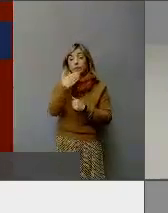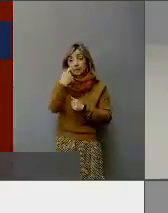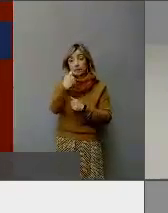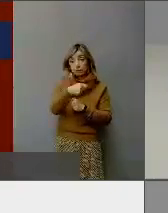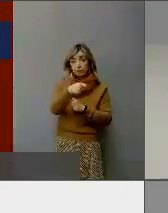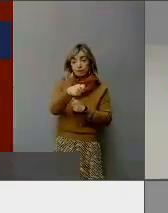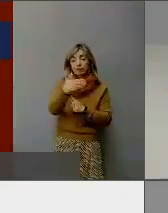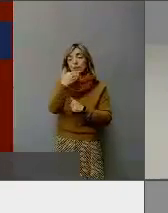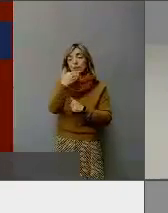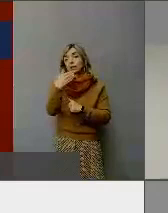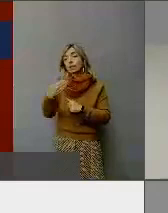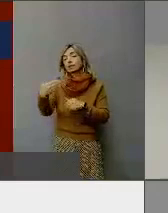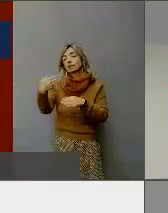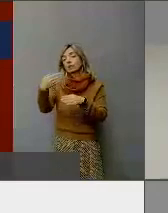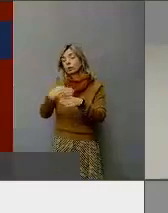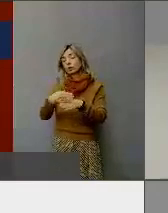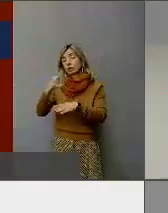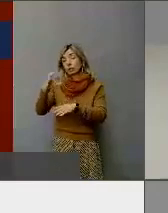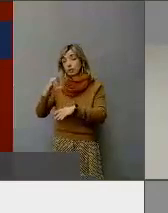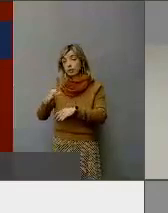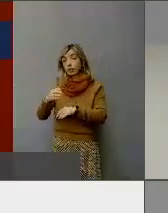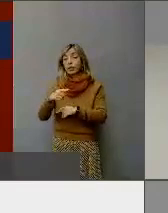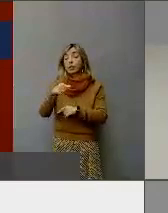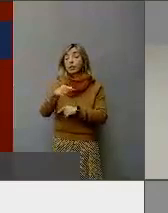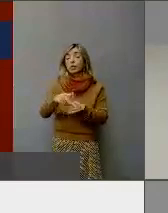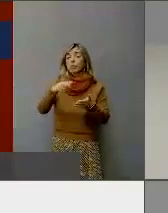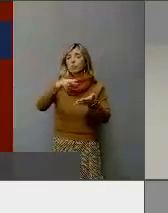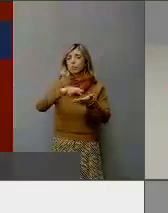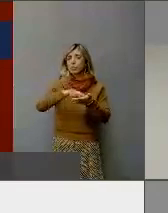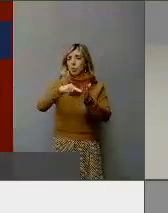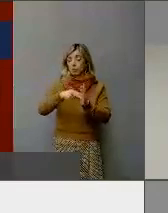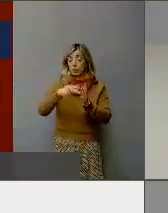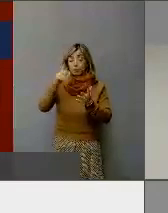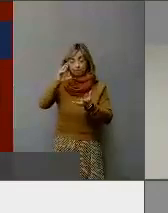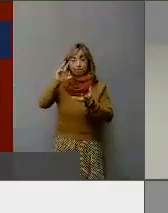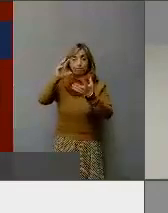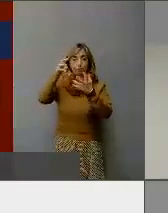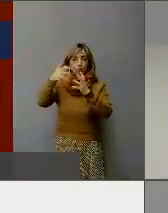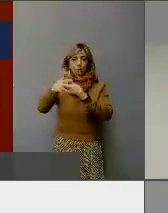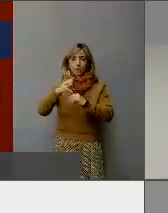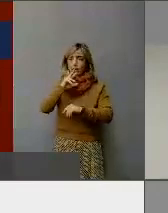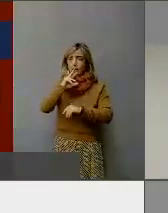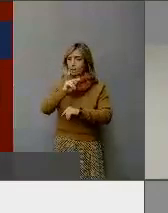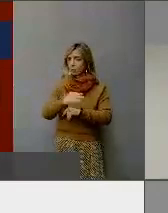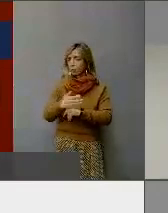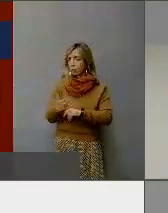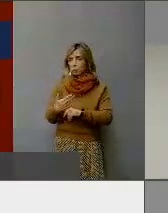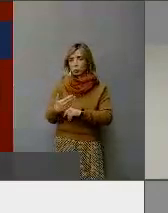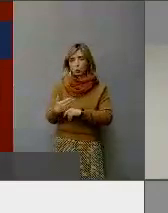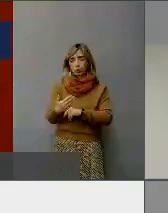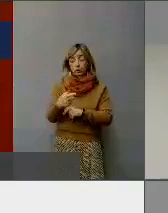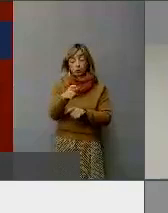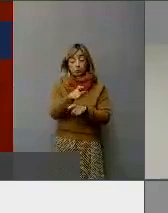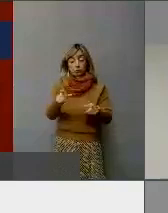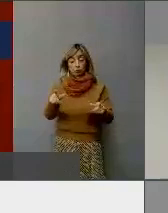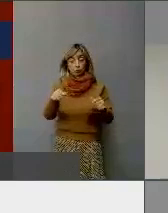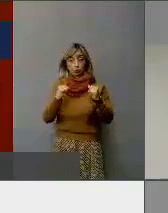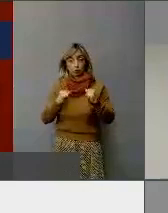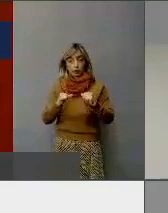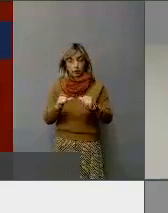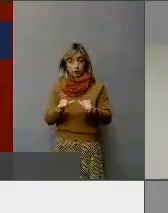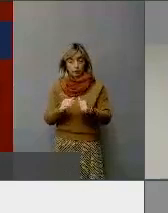complessa una cosa che fin da subito abbiamo detto in maniera molto chiara ai cittadini e che all'interno